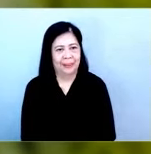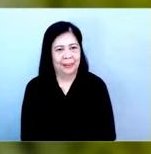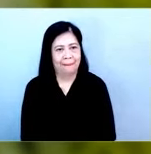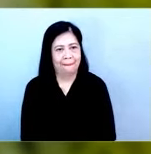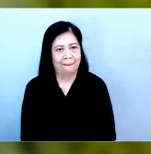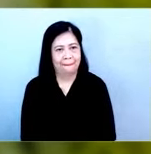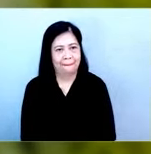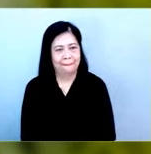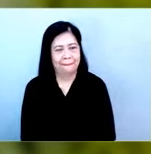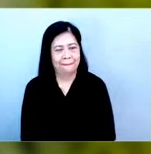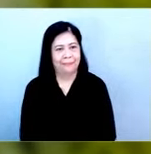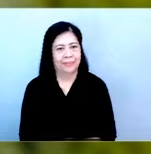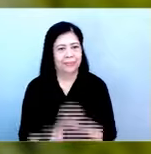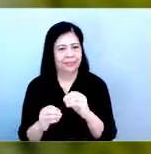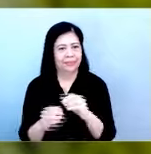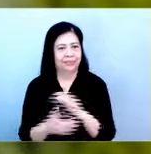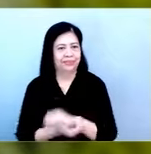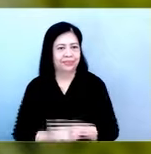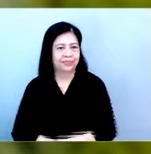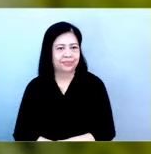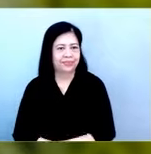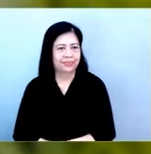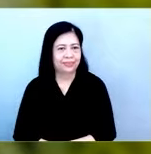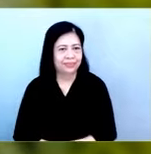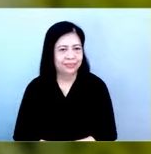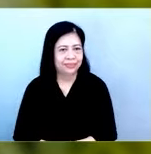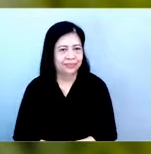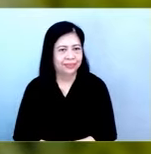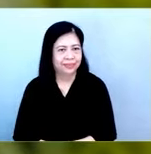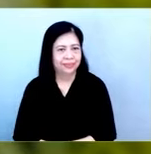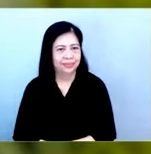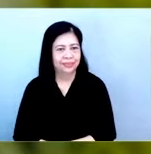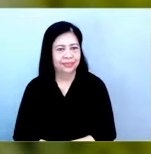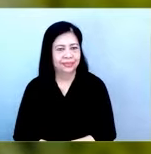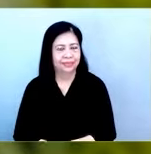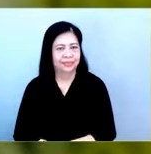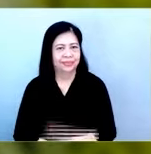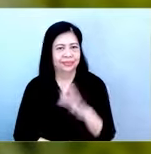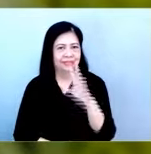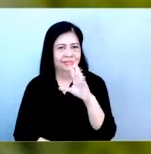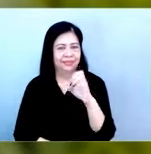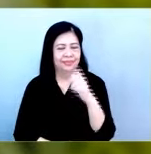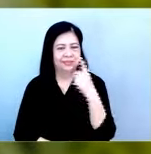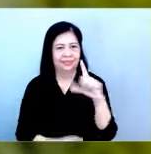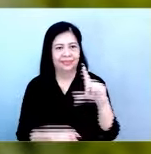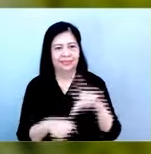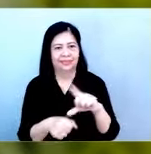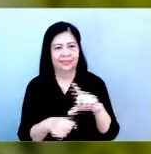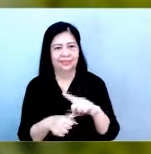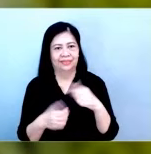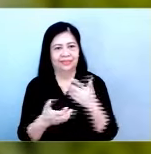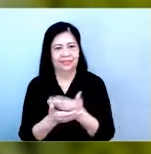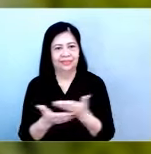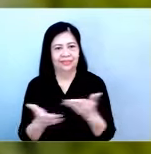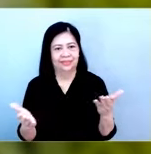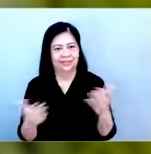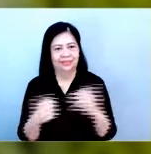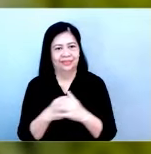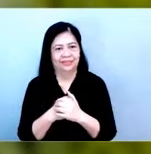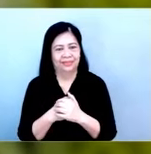selfie. Ilagay nyo na rin sa ang mga kayo na rin. Para sa chance mo naman ng 500 pesos worth of loan sa ating kagumawa campus selfie